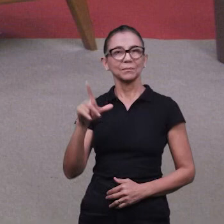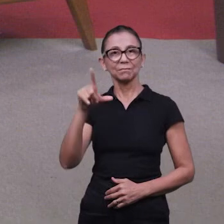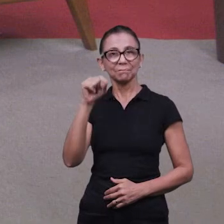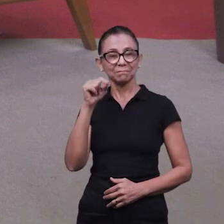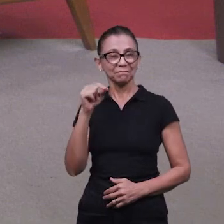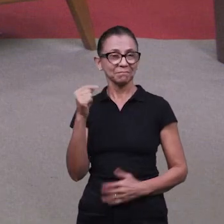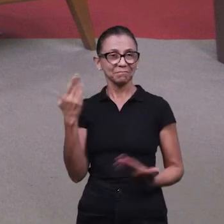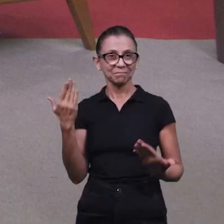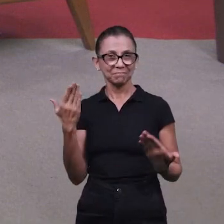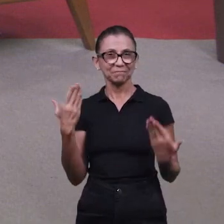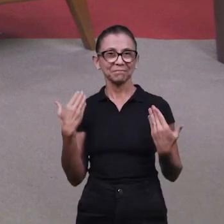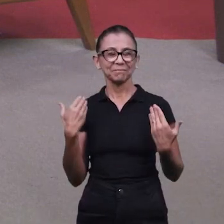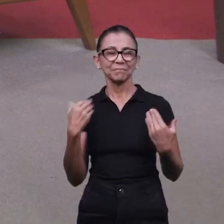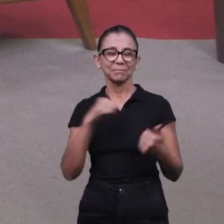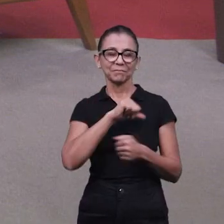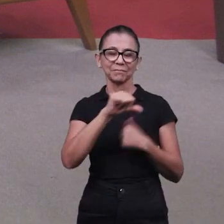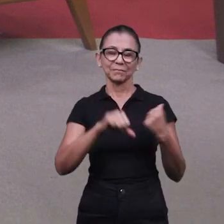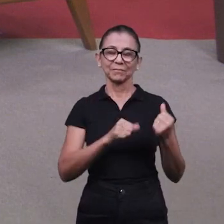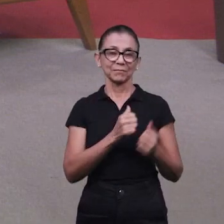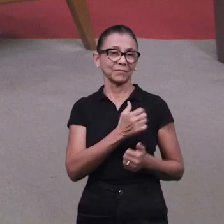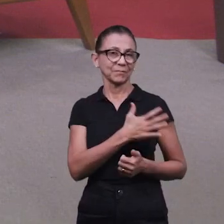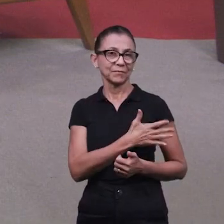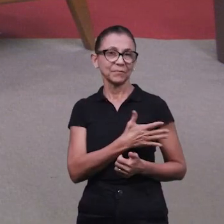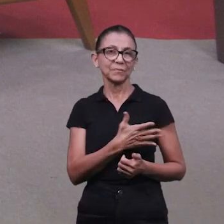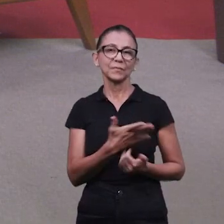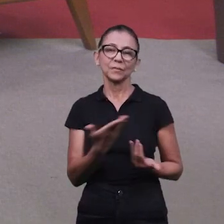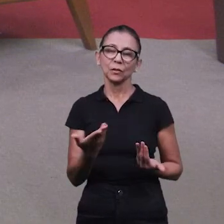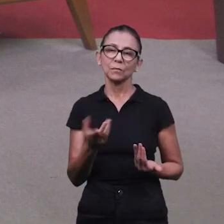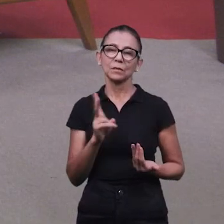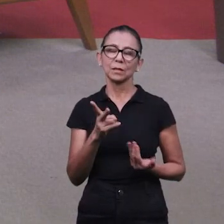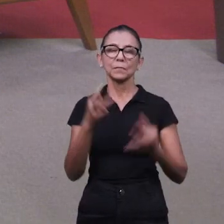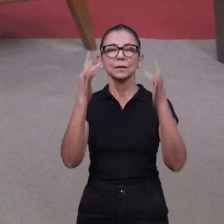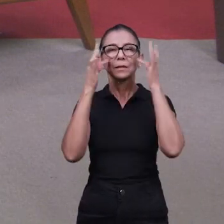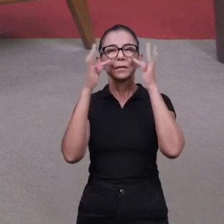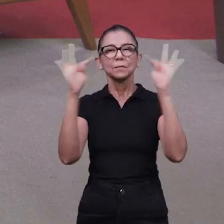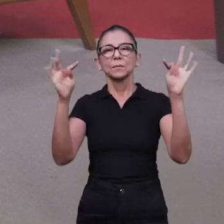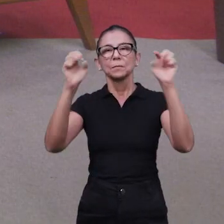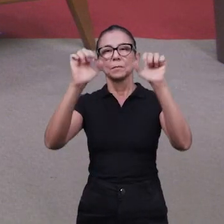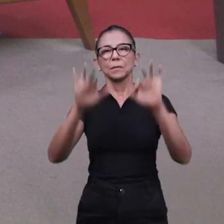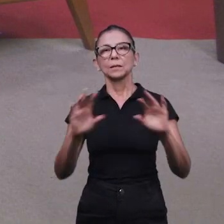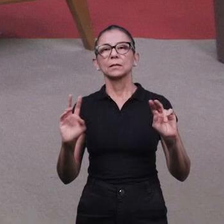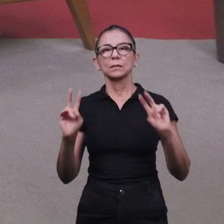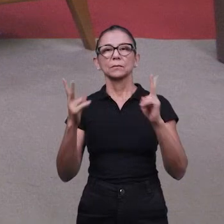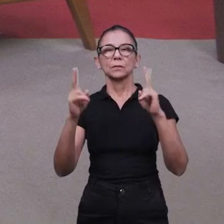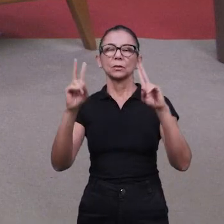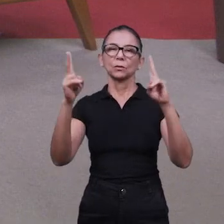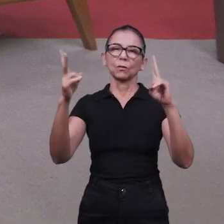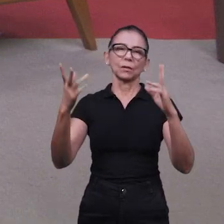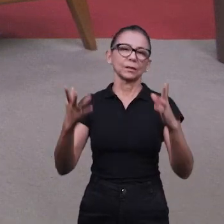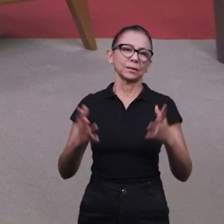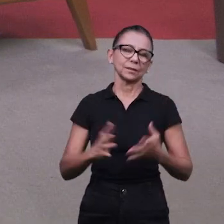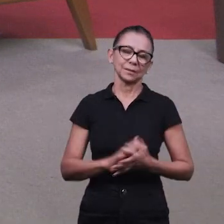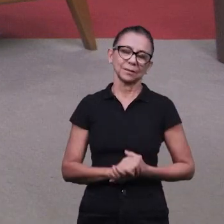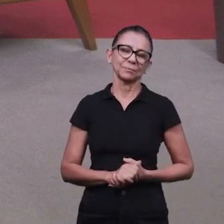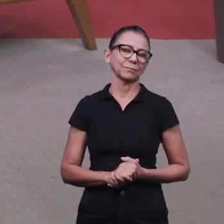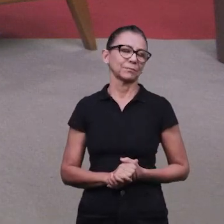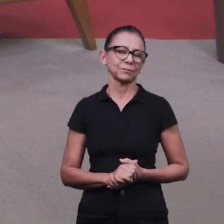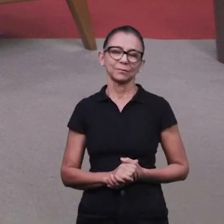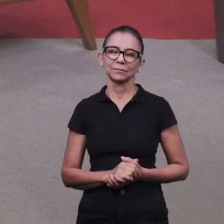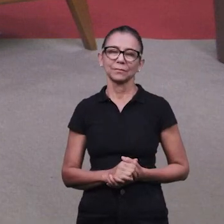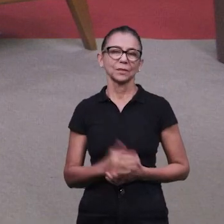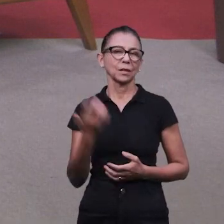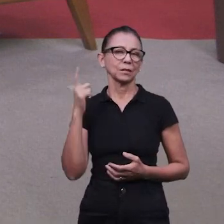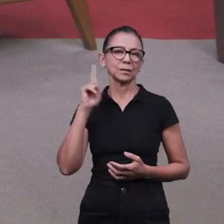de vivre comme ça, notre témoignage est de bénédiction et de victoire merveilleuse du fait que